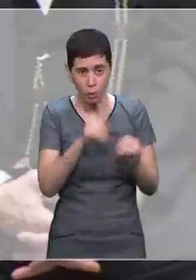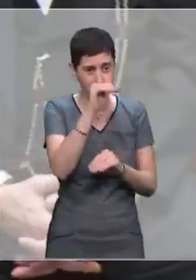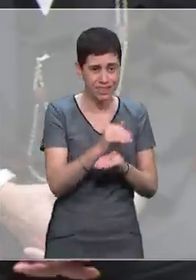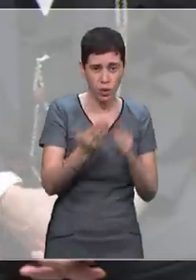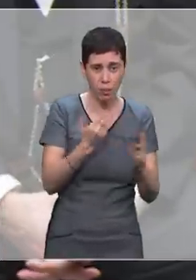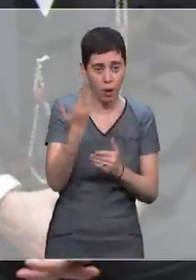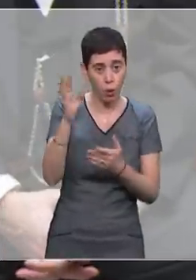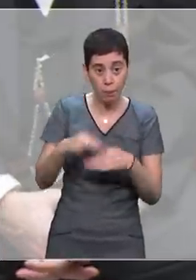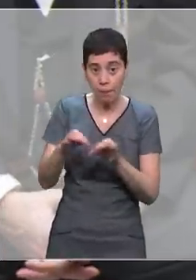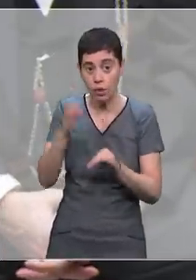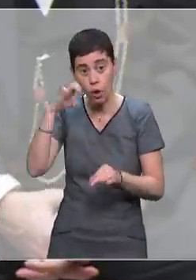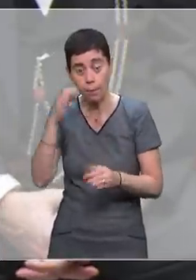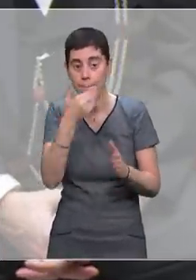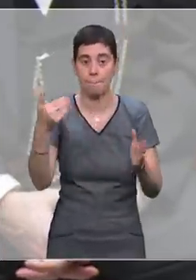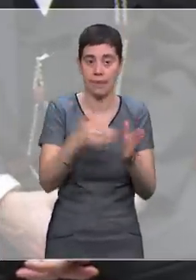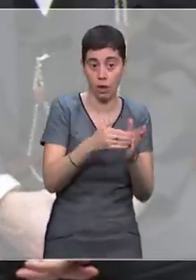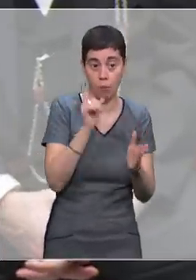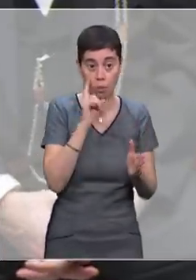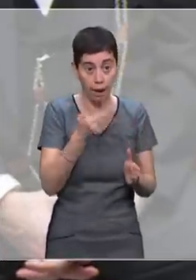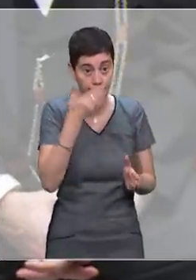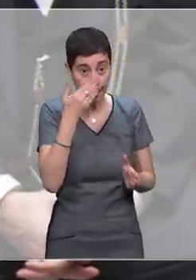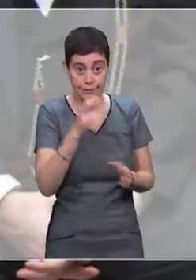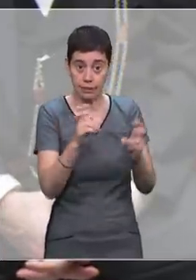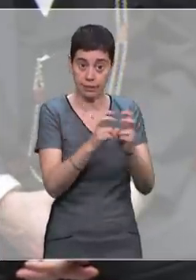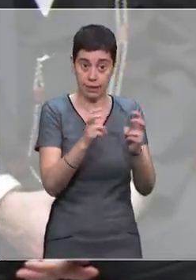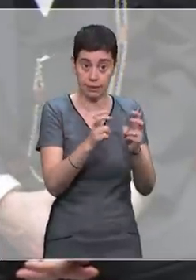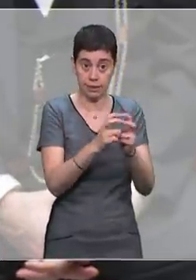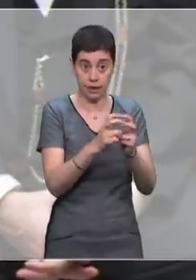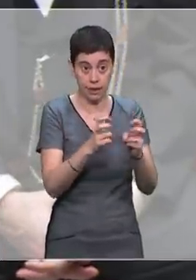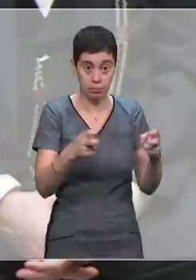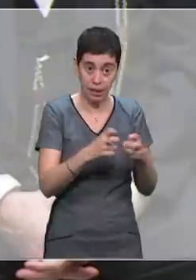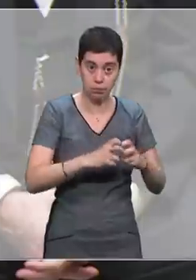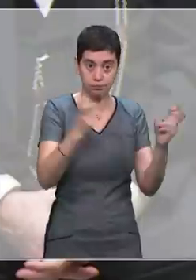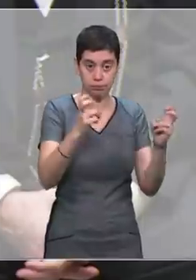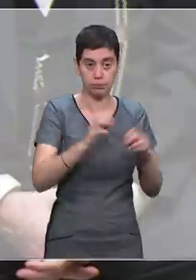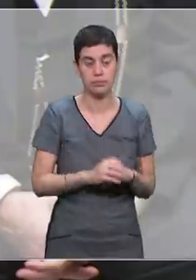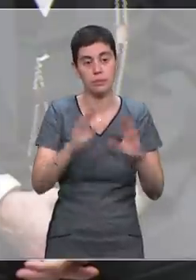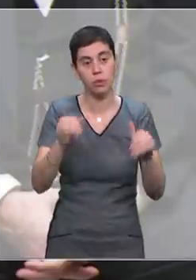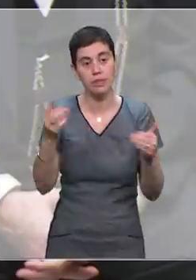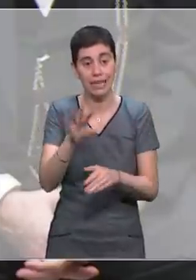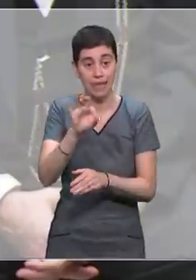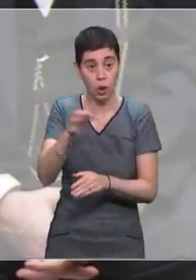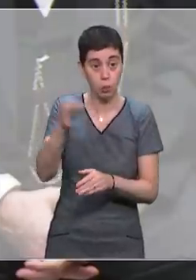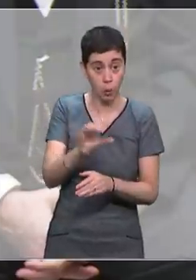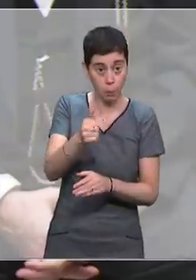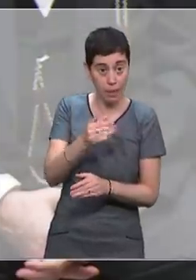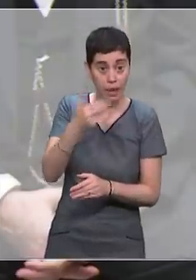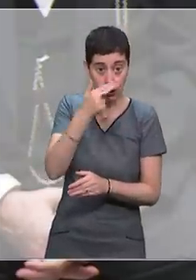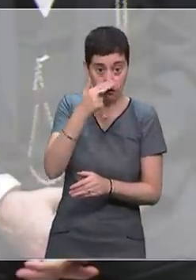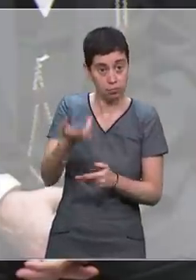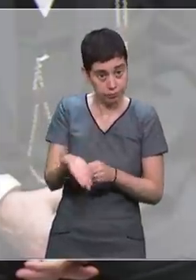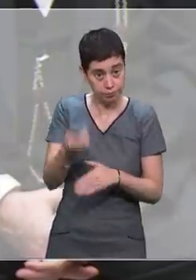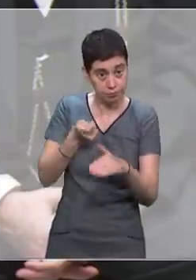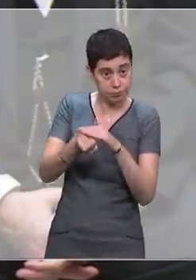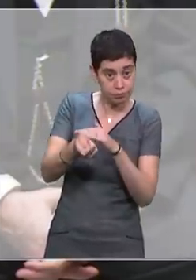pour limiter la hausse des prix du gaz et de l'électricité. C'est pour cela que nous avons revalorisé de 50% au 1er novembre l'allocation